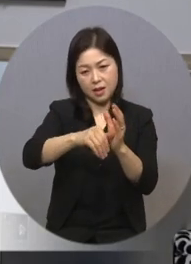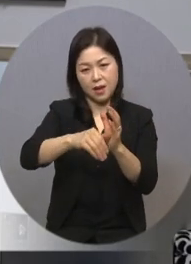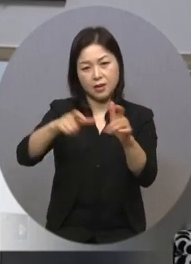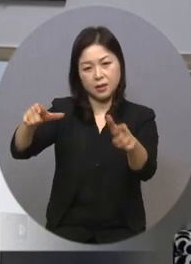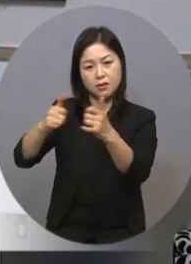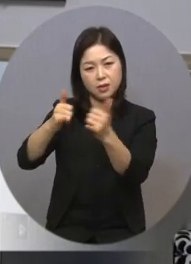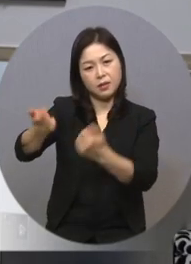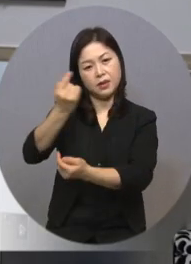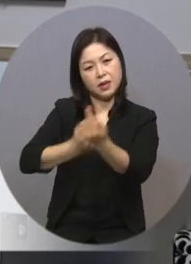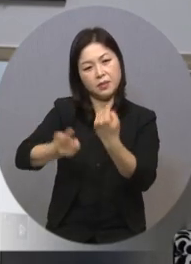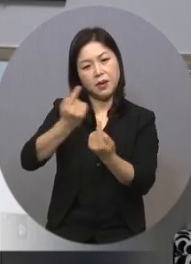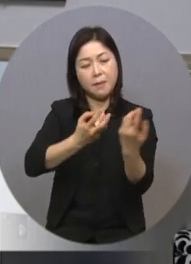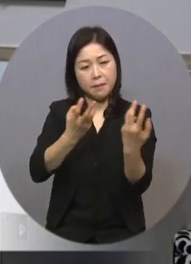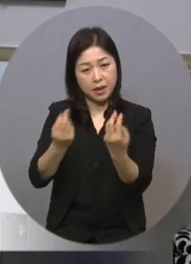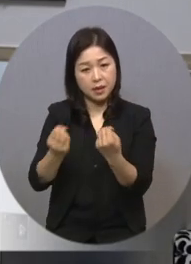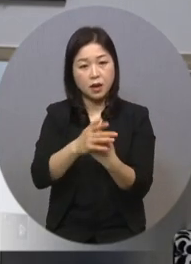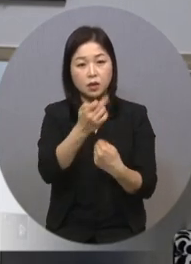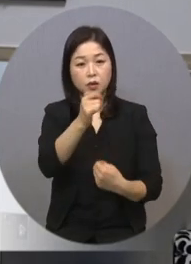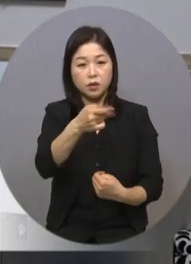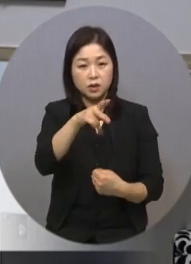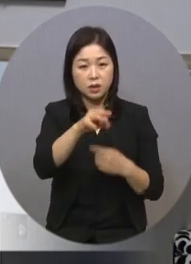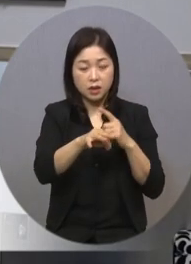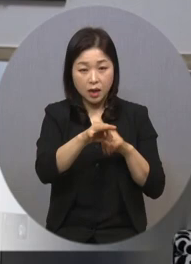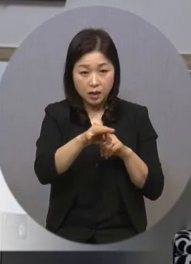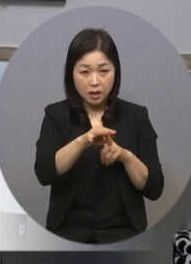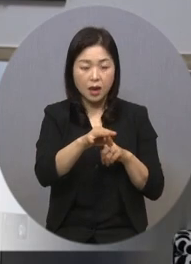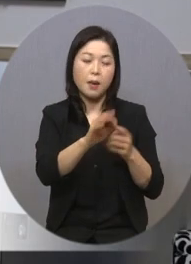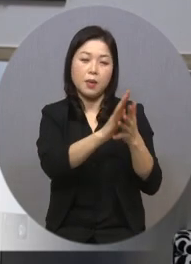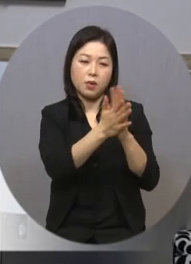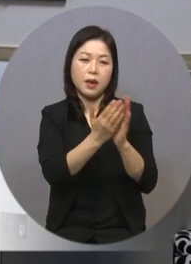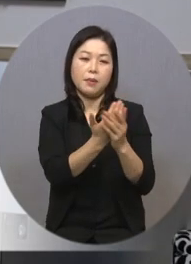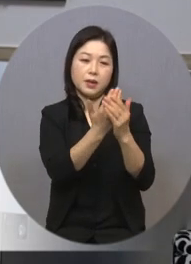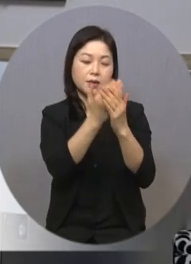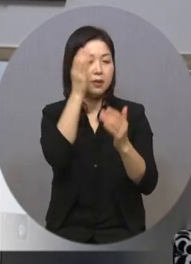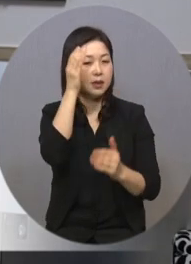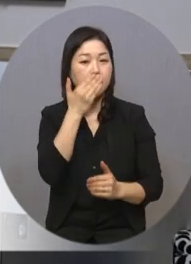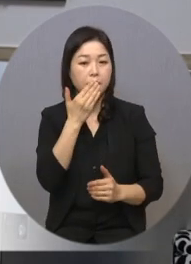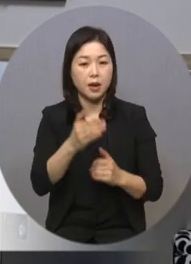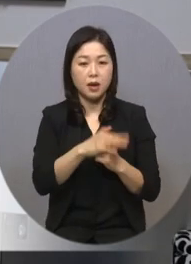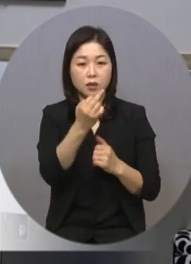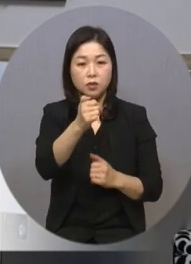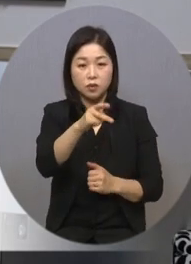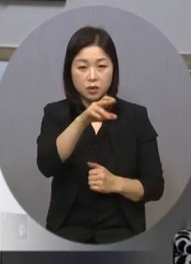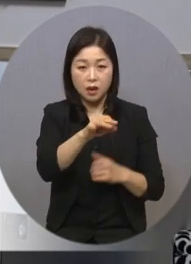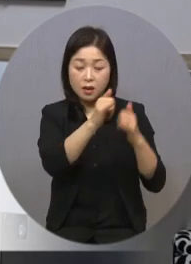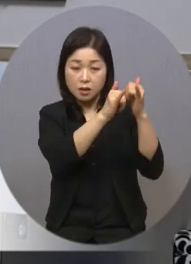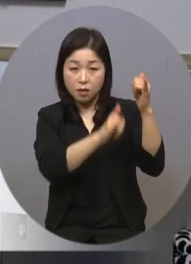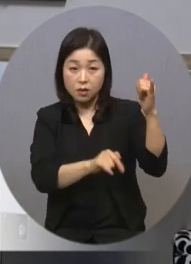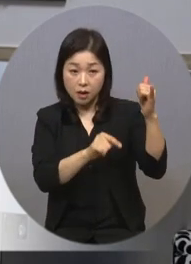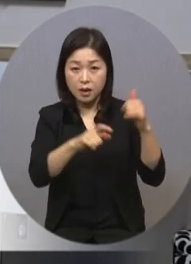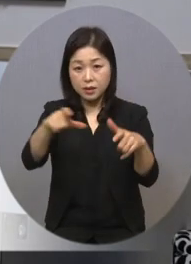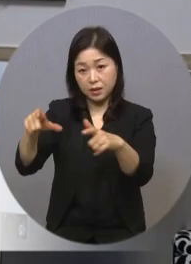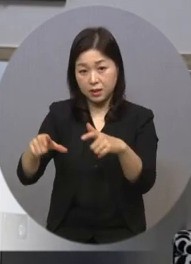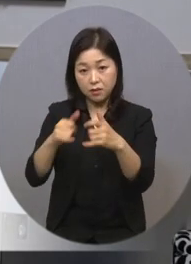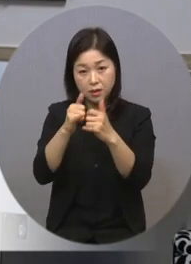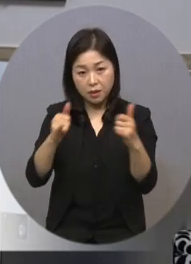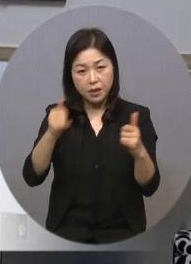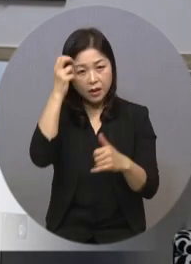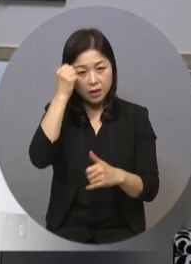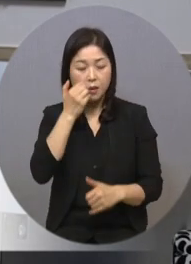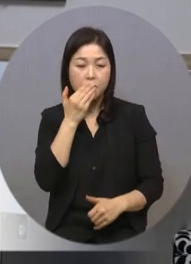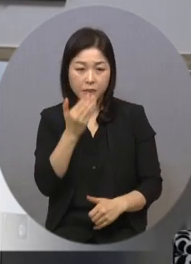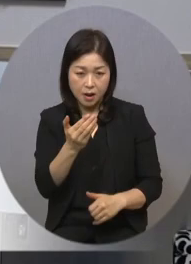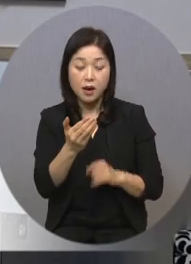참여로 녹양동의 변화와 발전을 기대할 수 있었습니다. 녹양의 역사가 주민들에게 기억될 수 있는